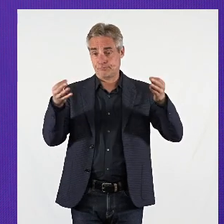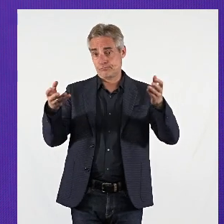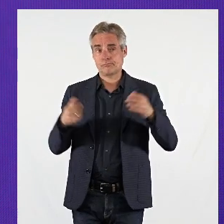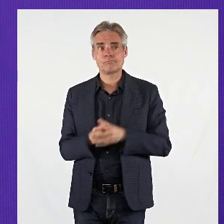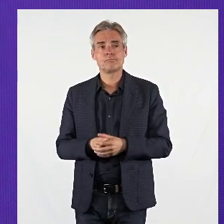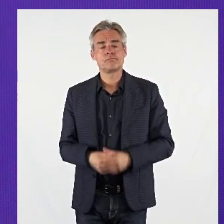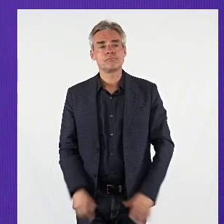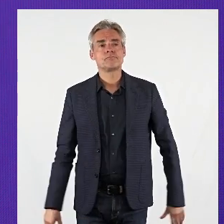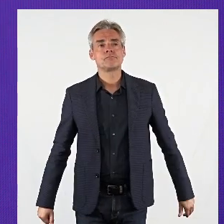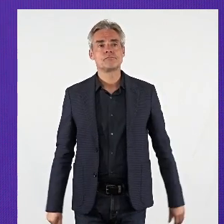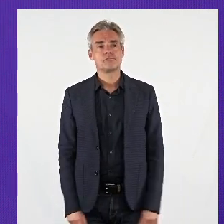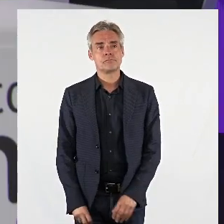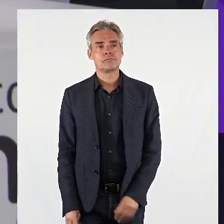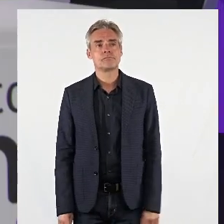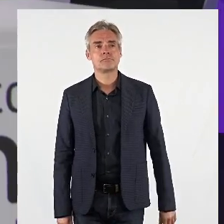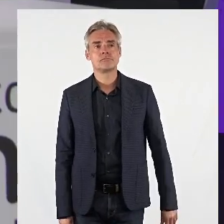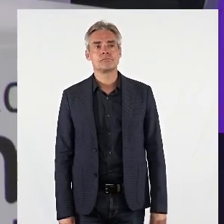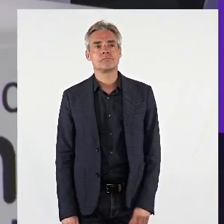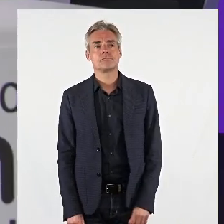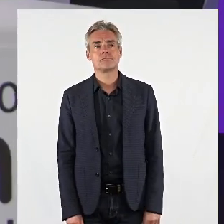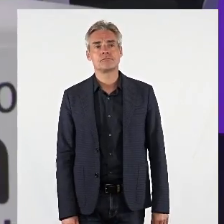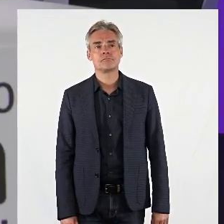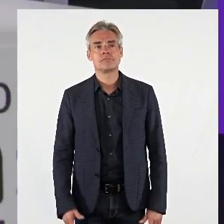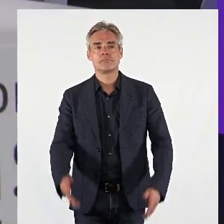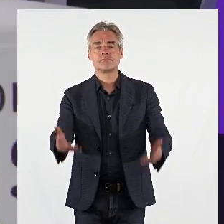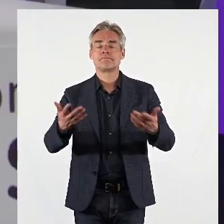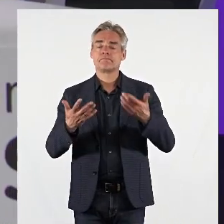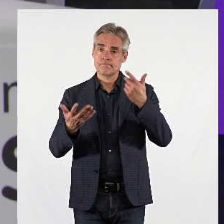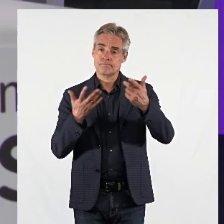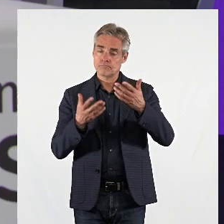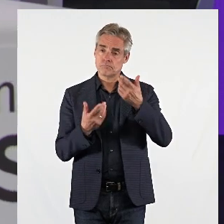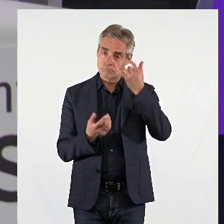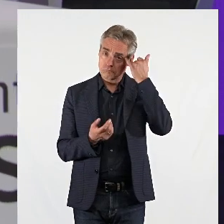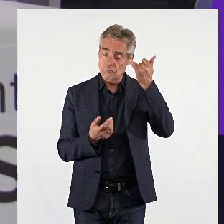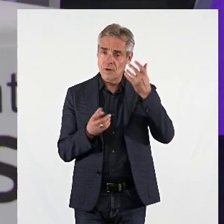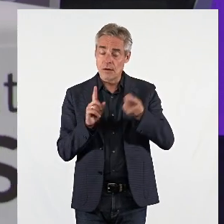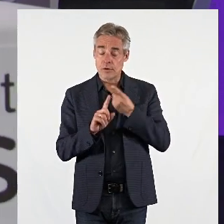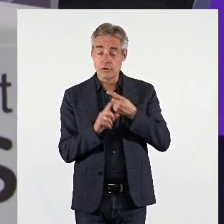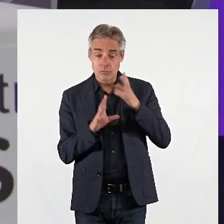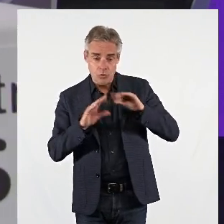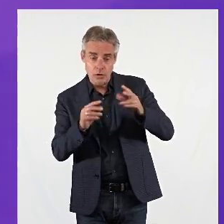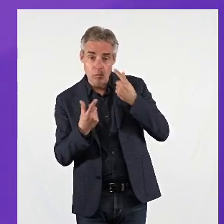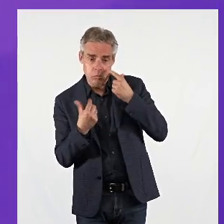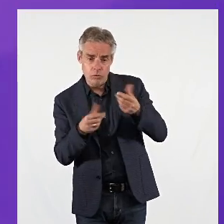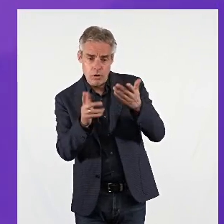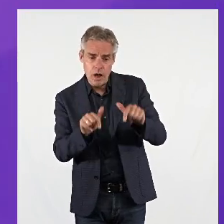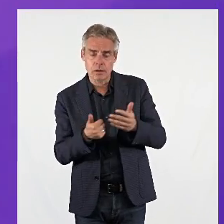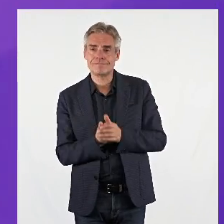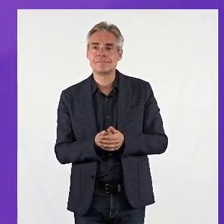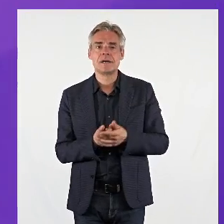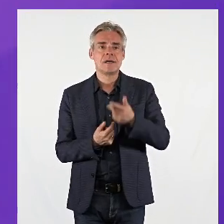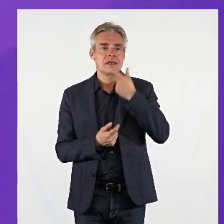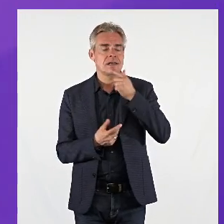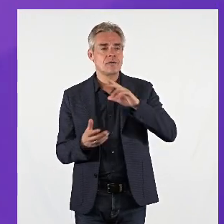comme disait mon collègue, quelque chose à la fois de très profond mais de très saisissable, qui est de transformer